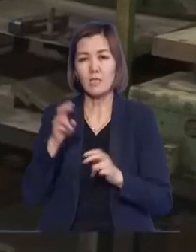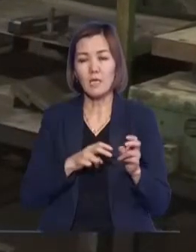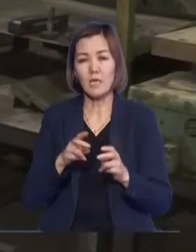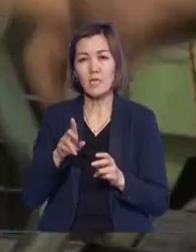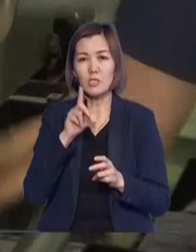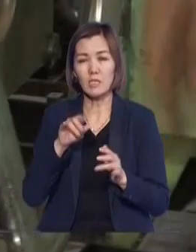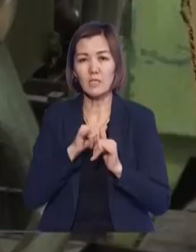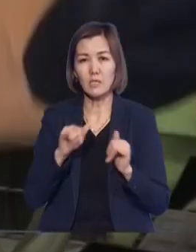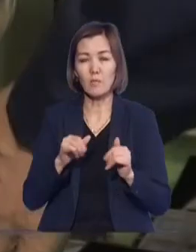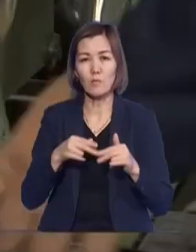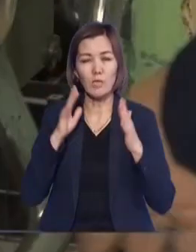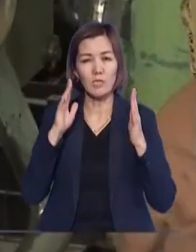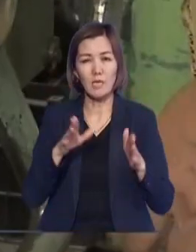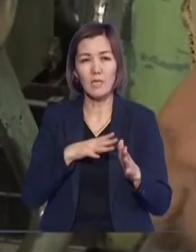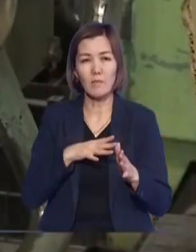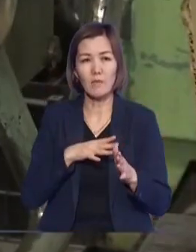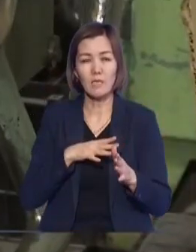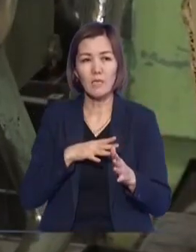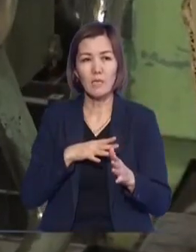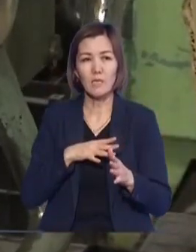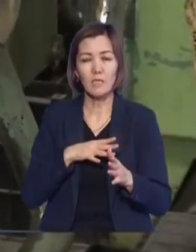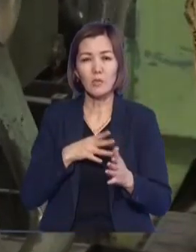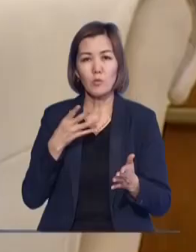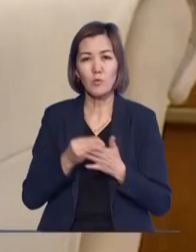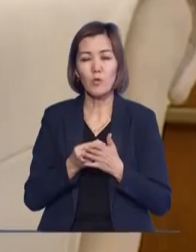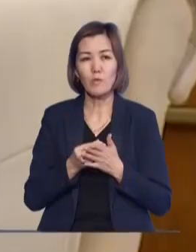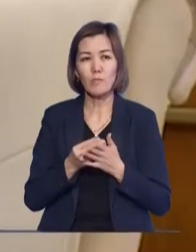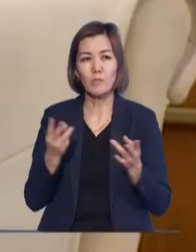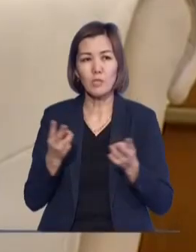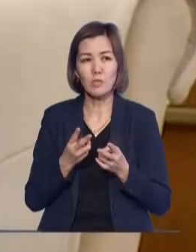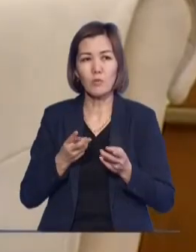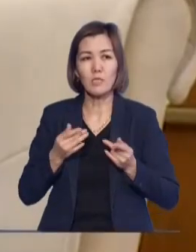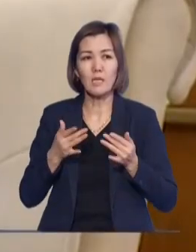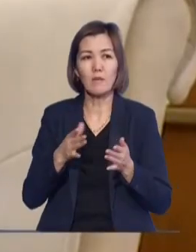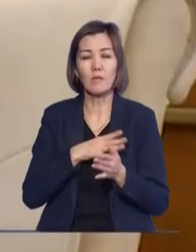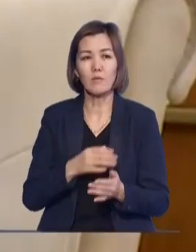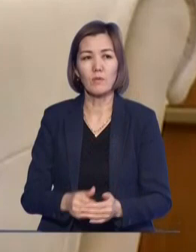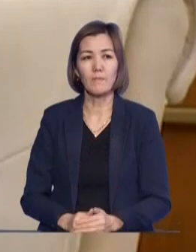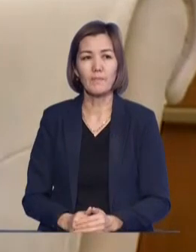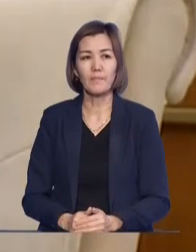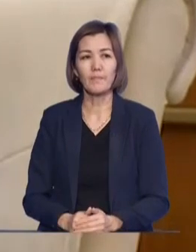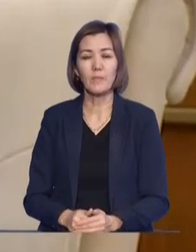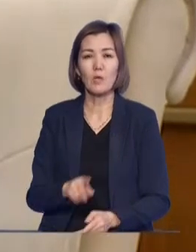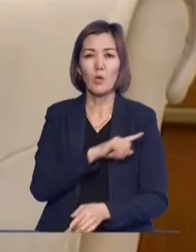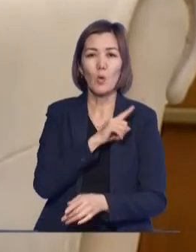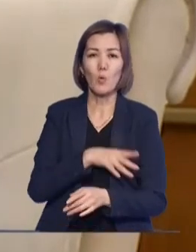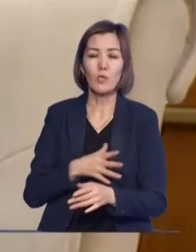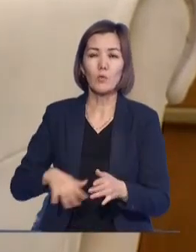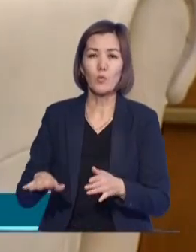даму басшылыққа алмай, негізсіз төлем жасауды талап етуде дейді. Қуатты өңірлер ел дамуының драйвері дейміз.